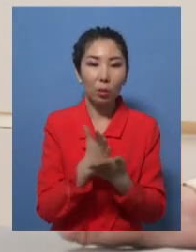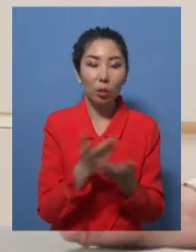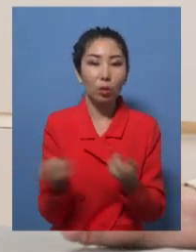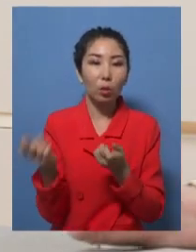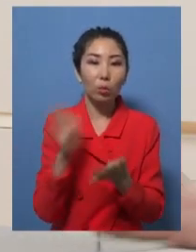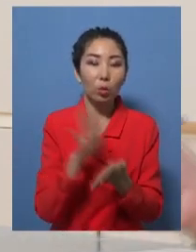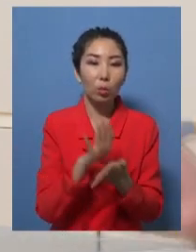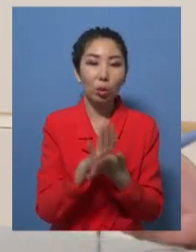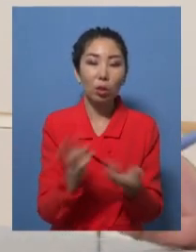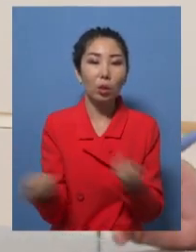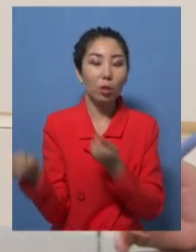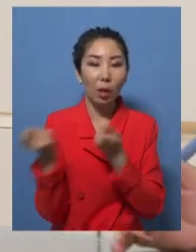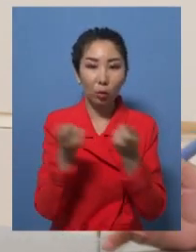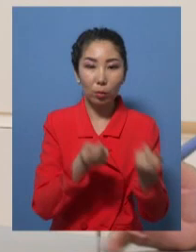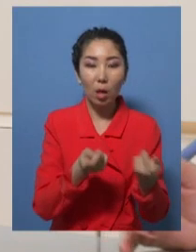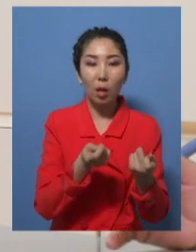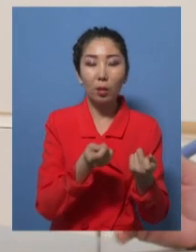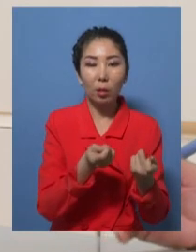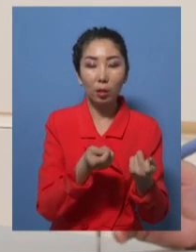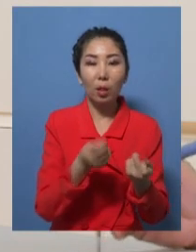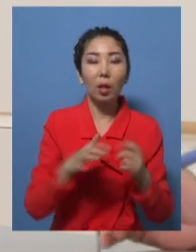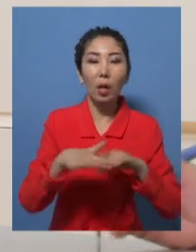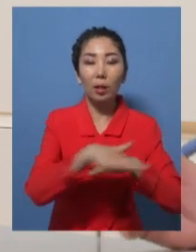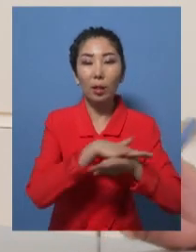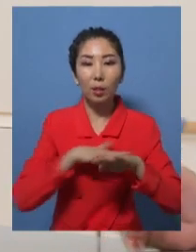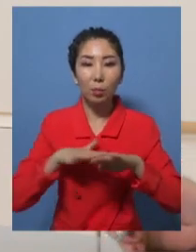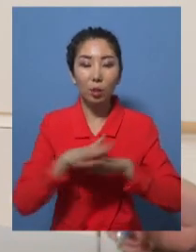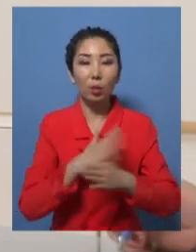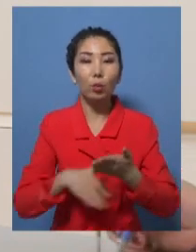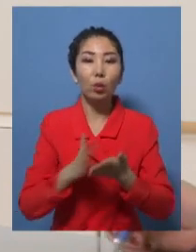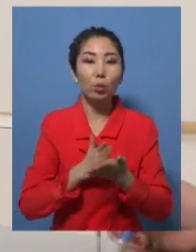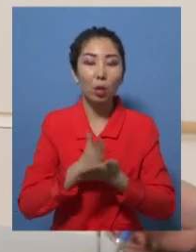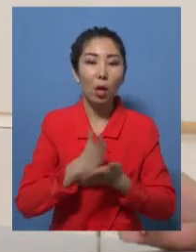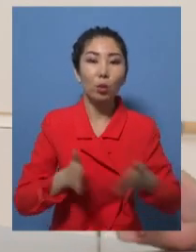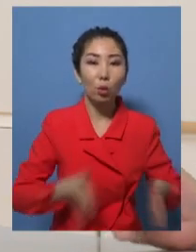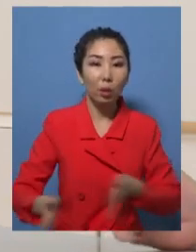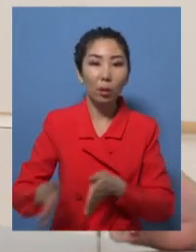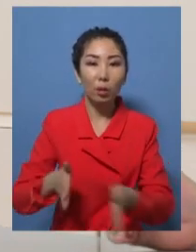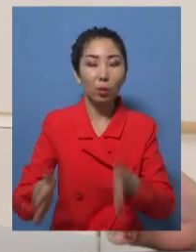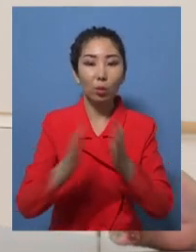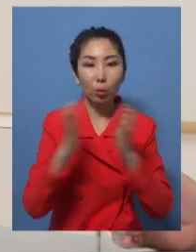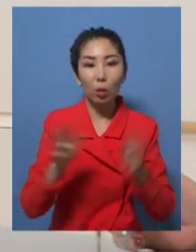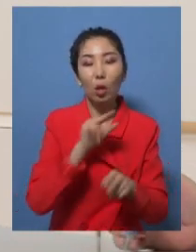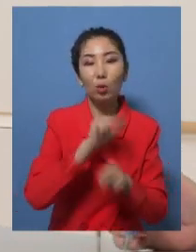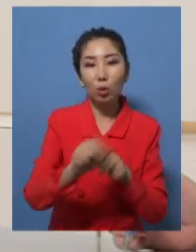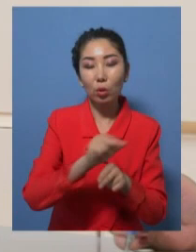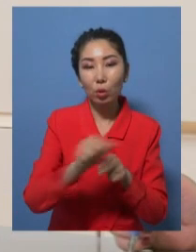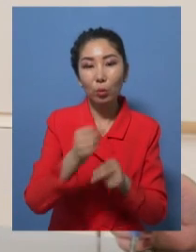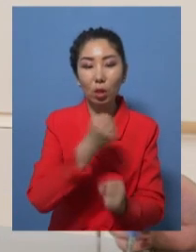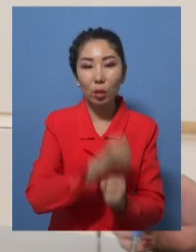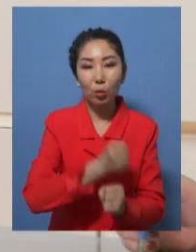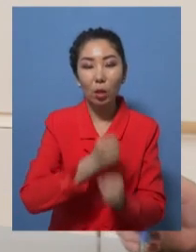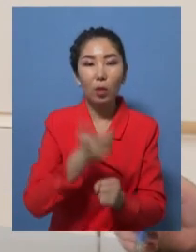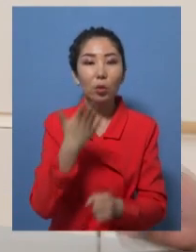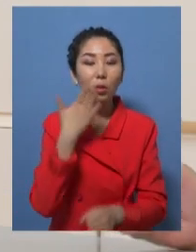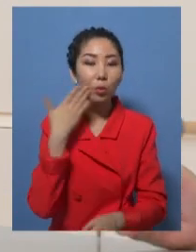Тұрмыстық қалдықтарды шығару деген сияқты халыққа қызмет көрсету арқылы жолдарды күтіп ұстау, жолдарды жөндеу, жаңағы